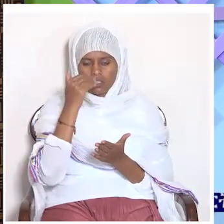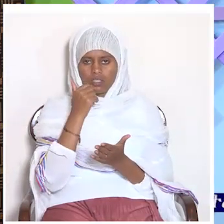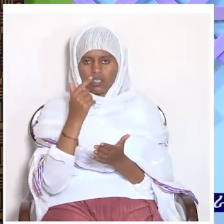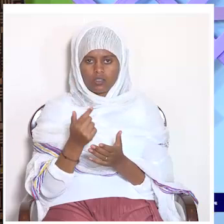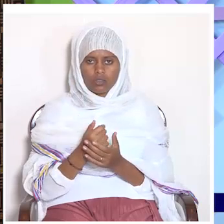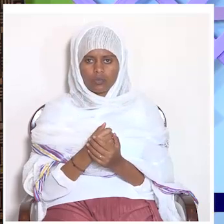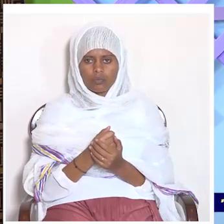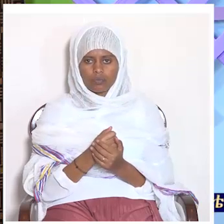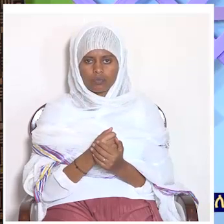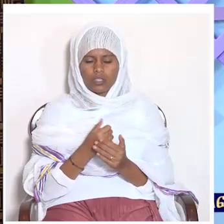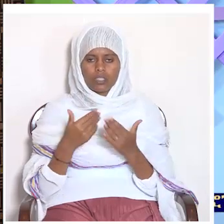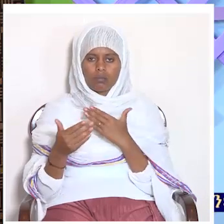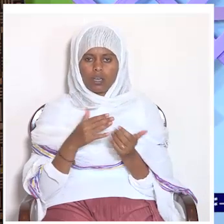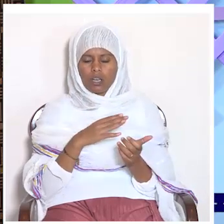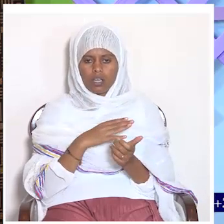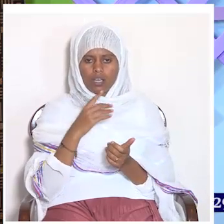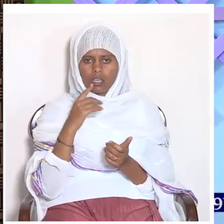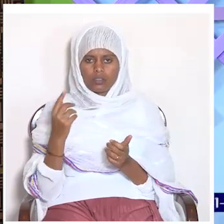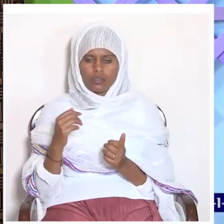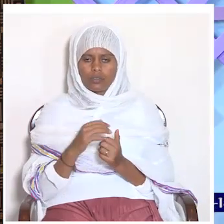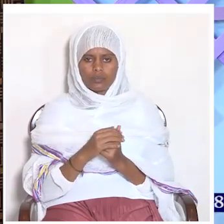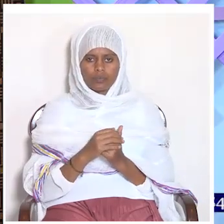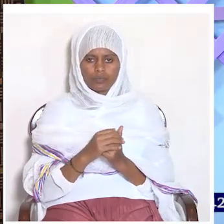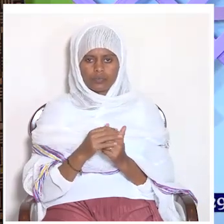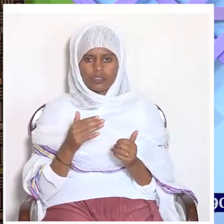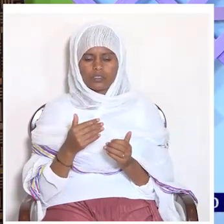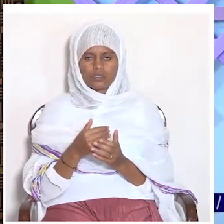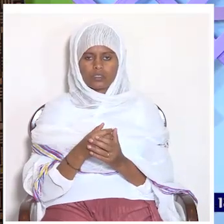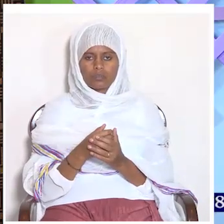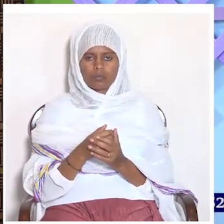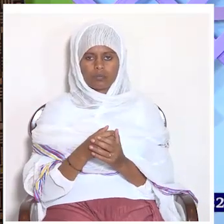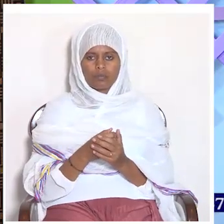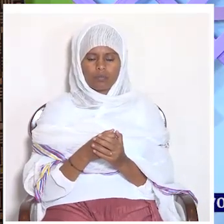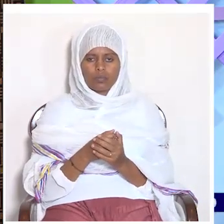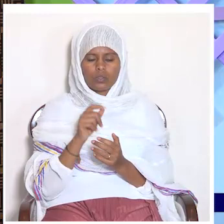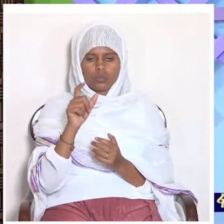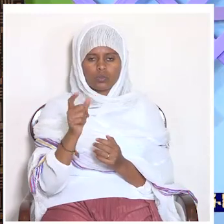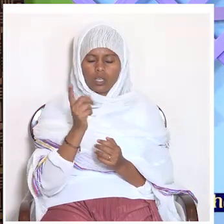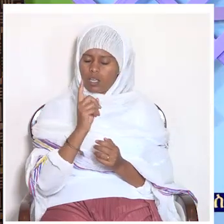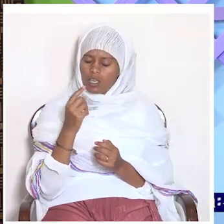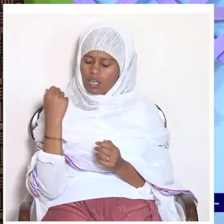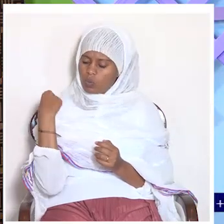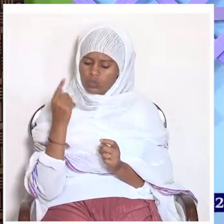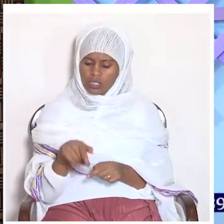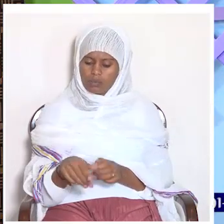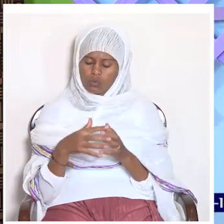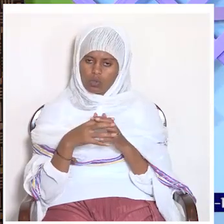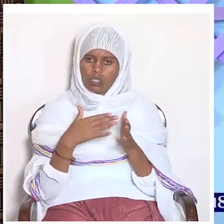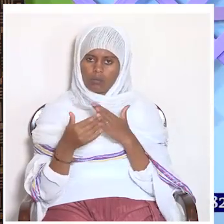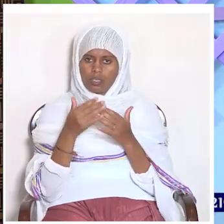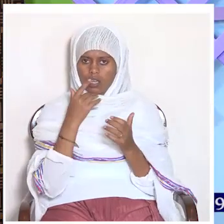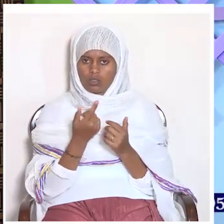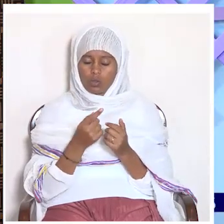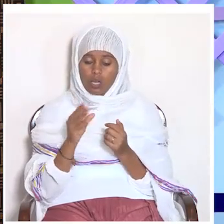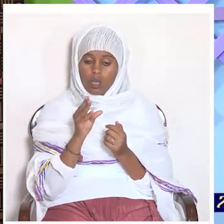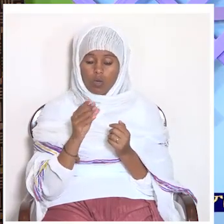كدن لازم نخيد ندو تاي تكبر تاي روي تاي سرح سرح الله بلتو نسو اي اي وصن بلا